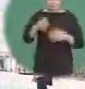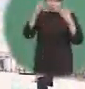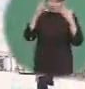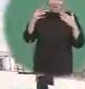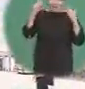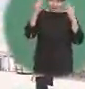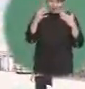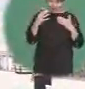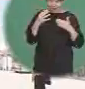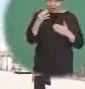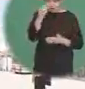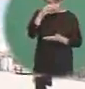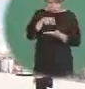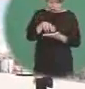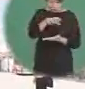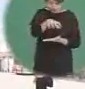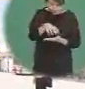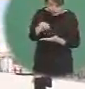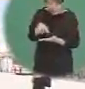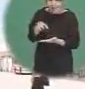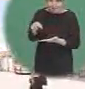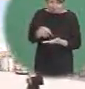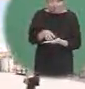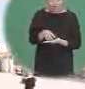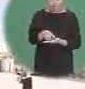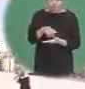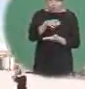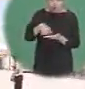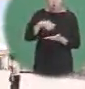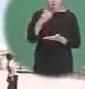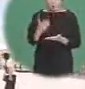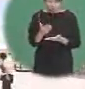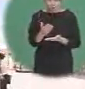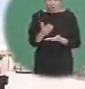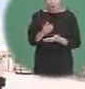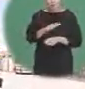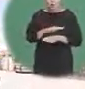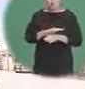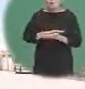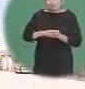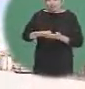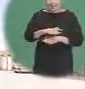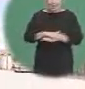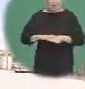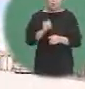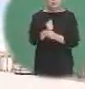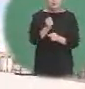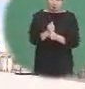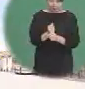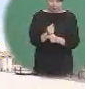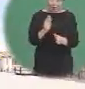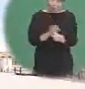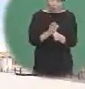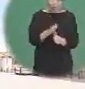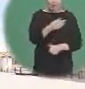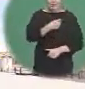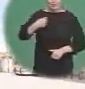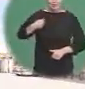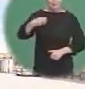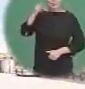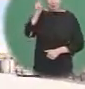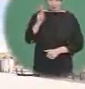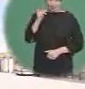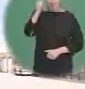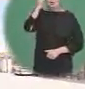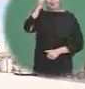きながらたくさんゴミ拾えたのかなって、少しでも郡山の町のです、郡山市のですね、綺麗な町づくりに貢